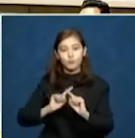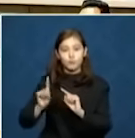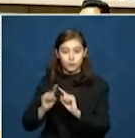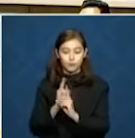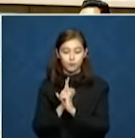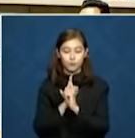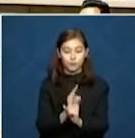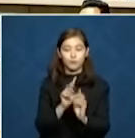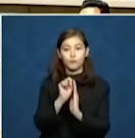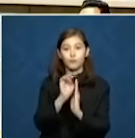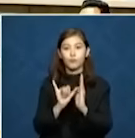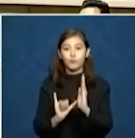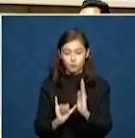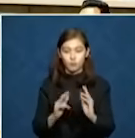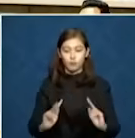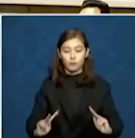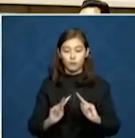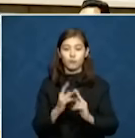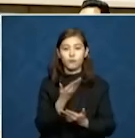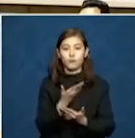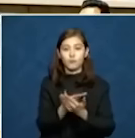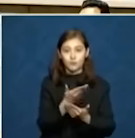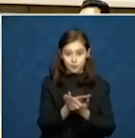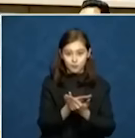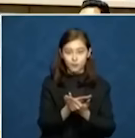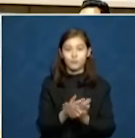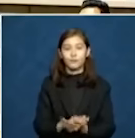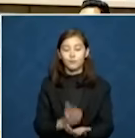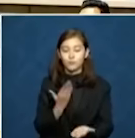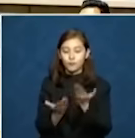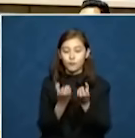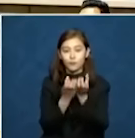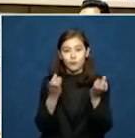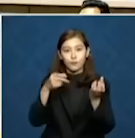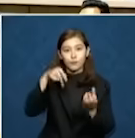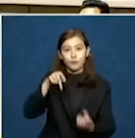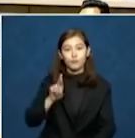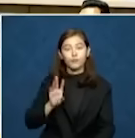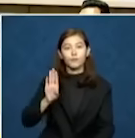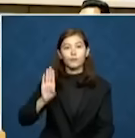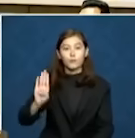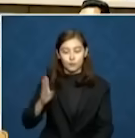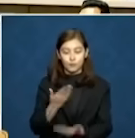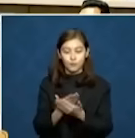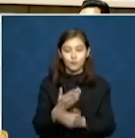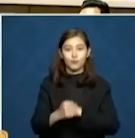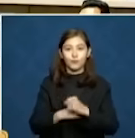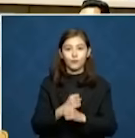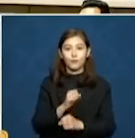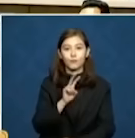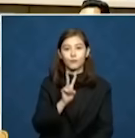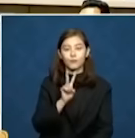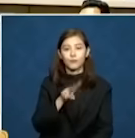าดกับ3เกินกับ3พอดี ไปเจอ โอ้โหท้ามาคุณผู้ชมเชื่อไหมผมตกเก้าอี้ลงมาจริงๆนี่ยังเจ็บสะโพกอยู่เล